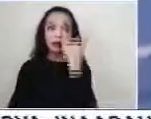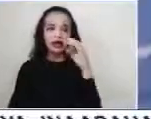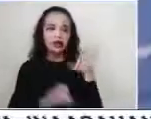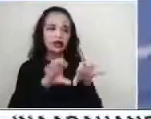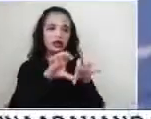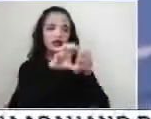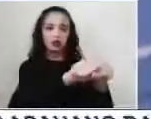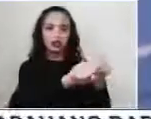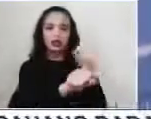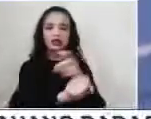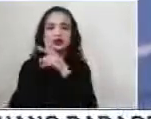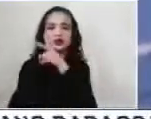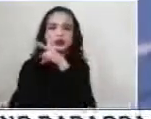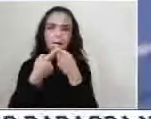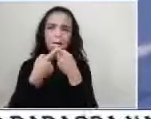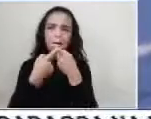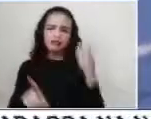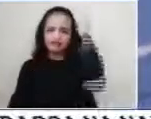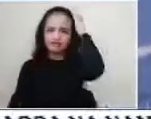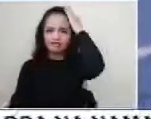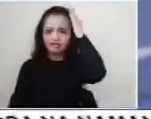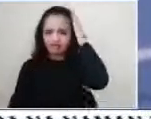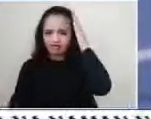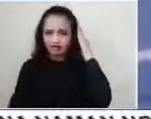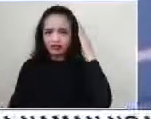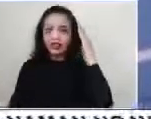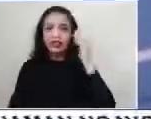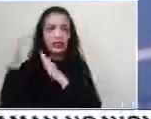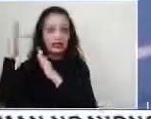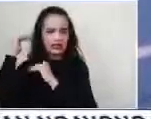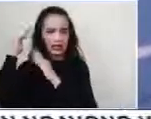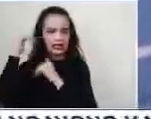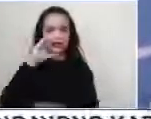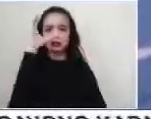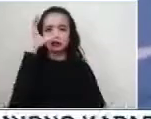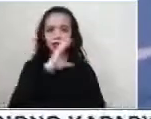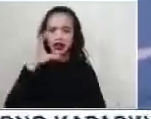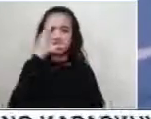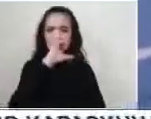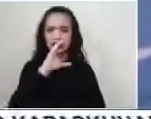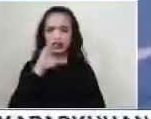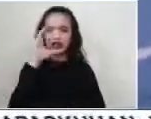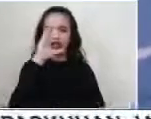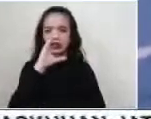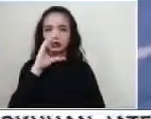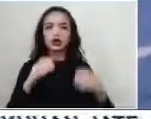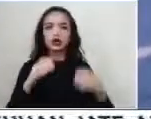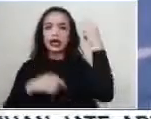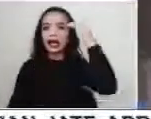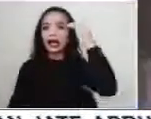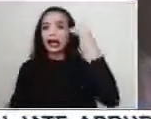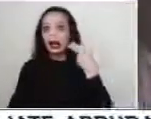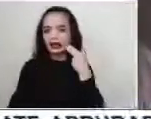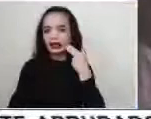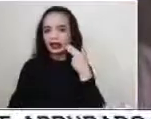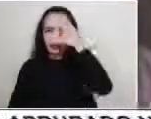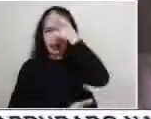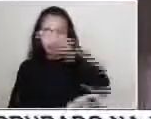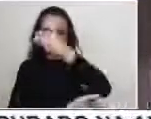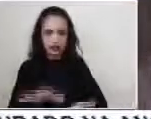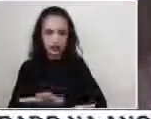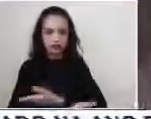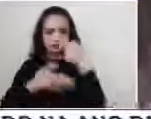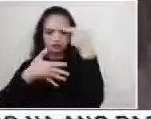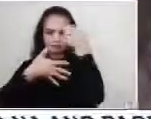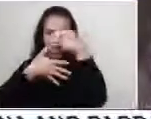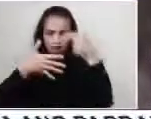Magalong. Gayunman, hindi nila naitago ang sakit na kanilang nadarama sa kabila ng pagka-aresto sa mga sospek.